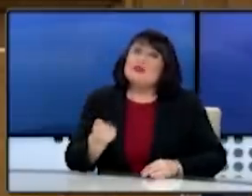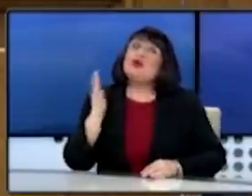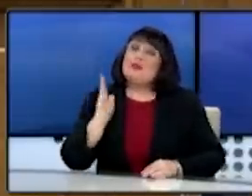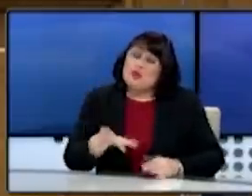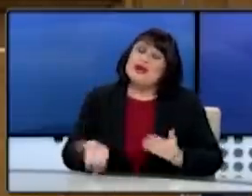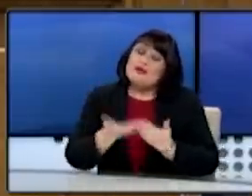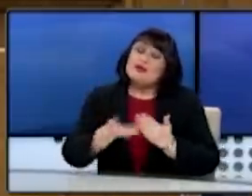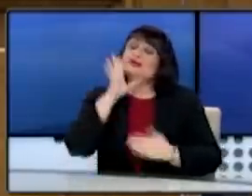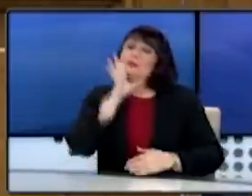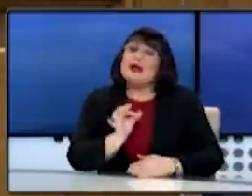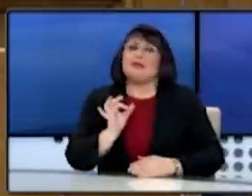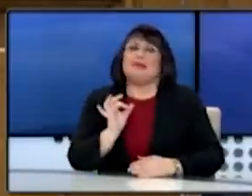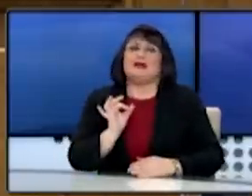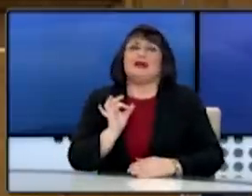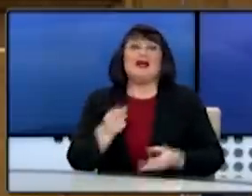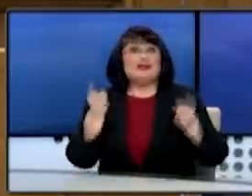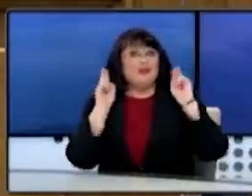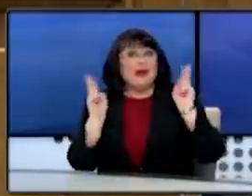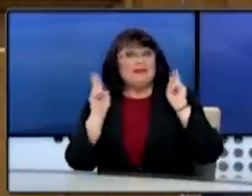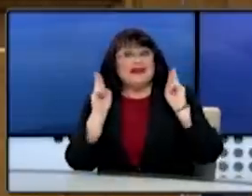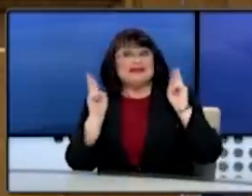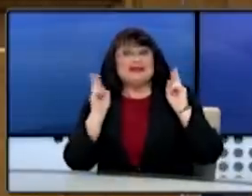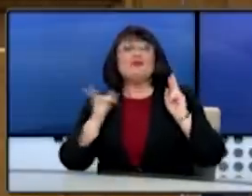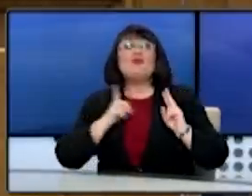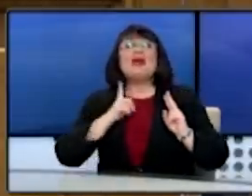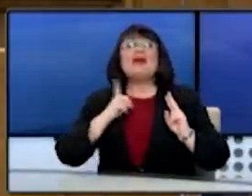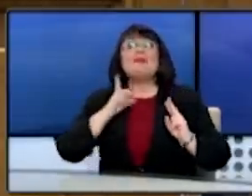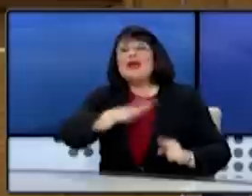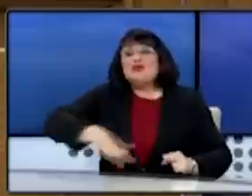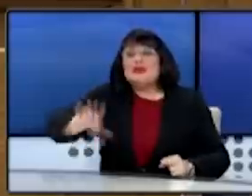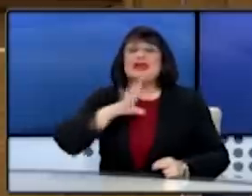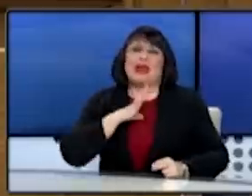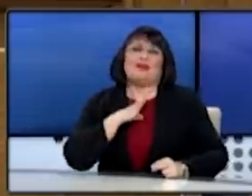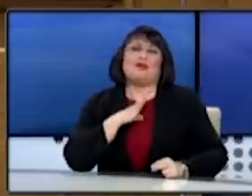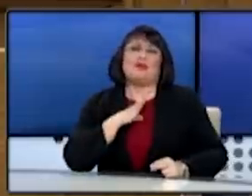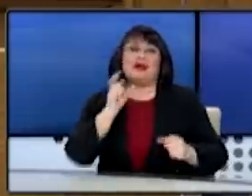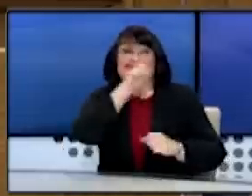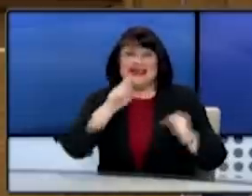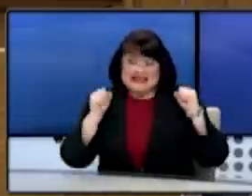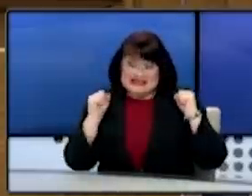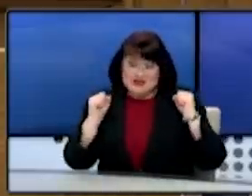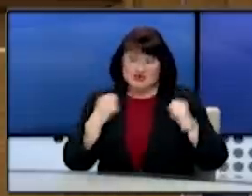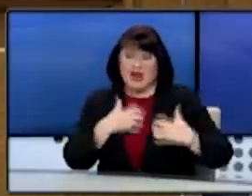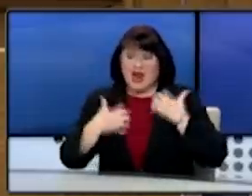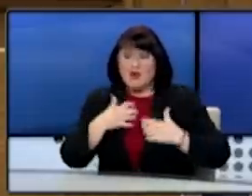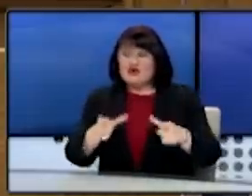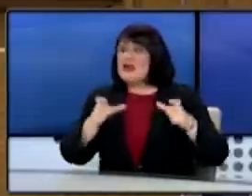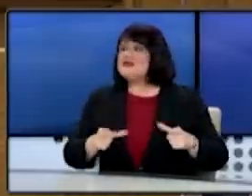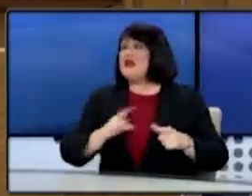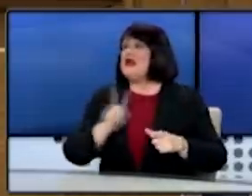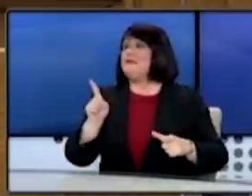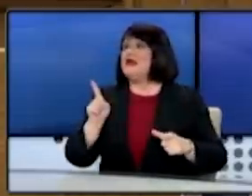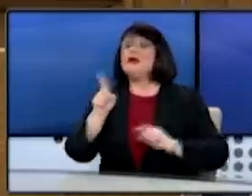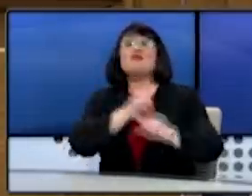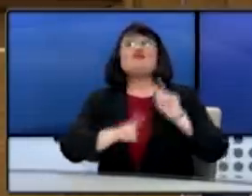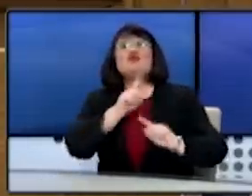ανταποκρίνεται πραγματικά στις προσδοκίες των λαϊκών οικογενειών να ζήσουν χωρίς άγχος και ανασφάλεια?